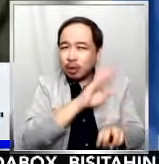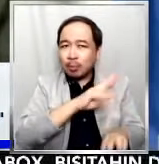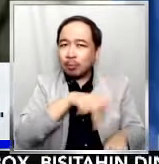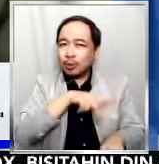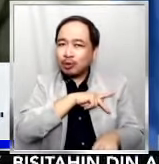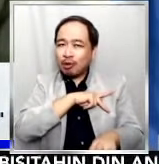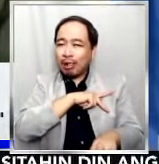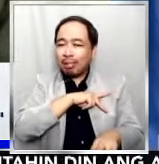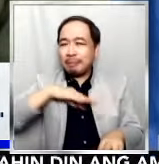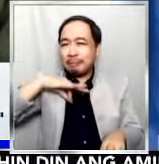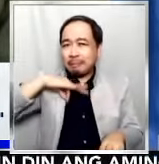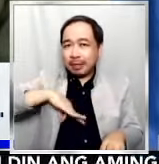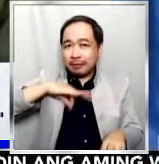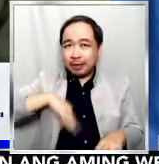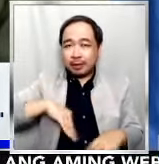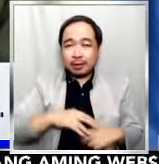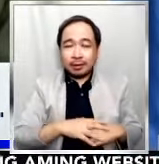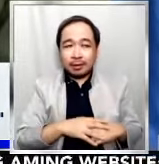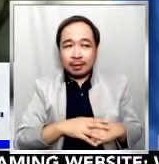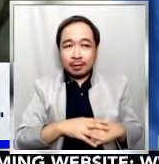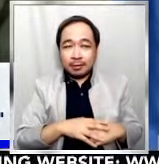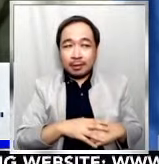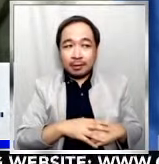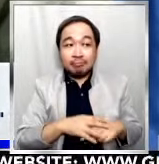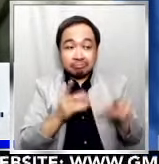you want to run for vice president next year